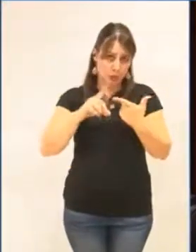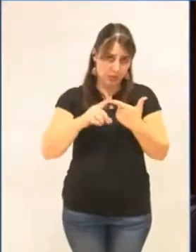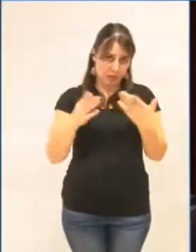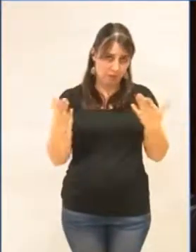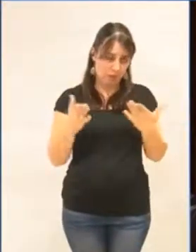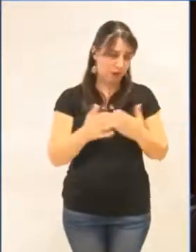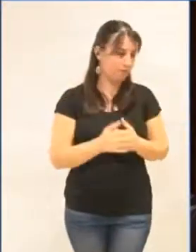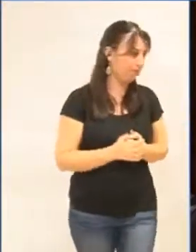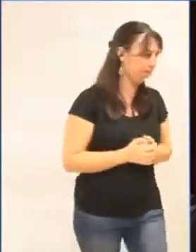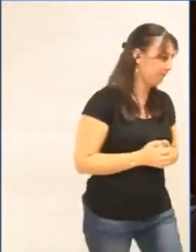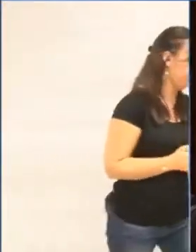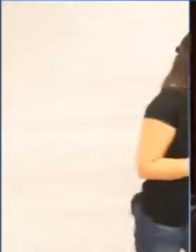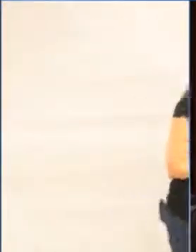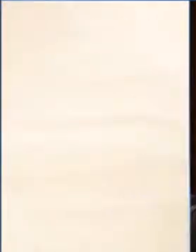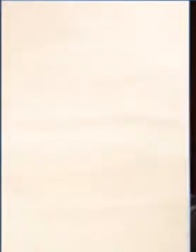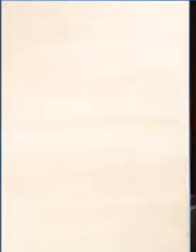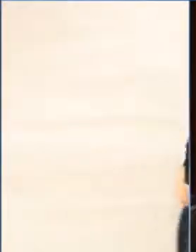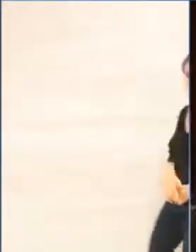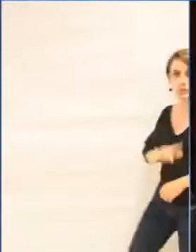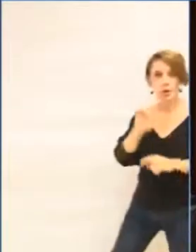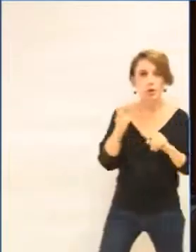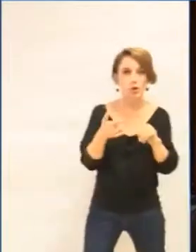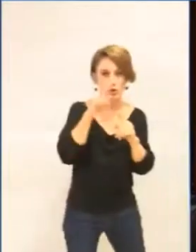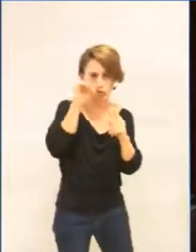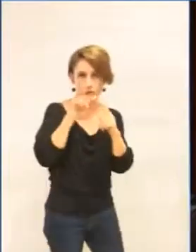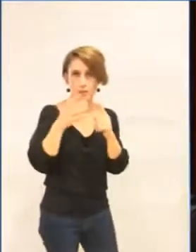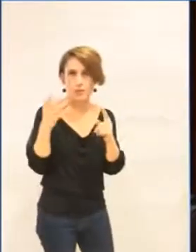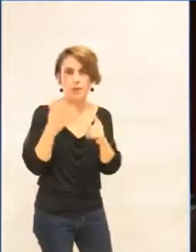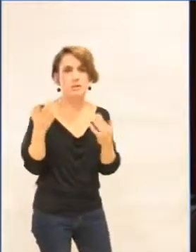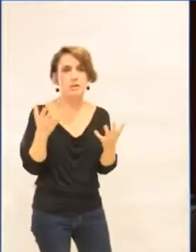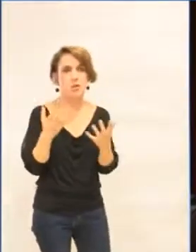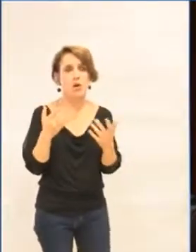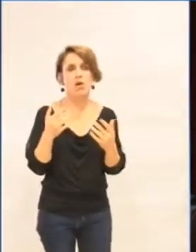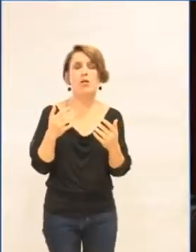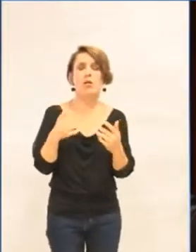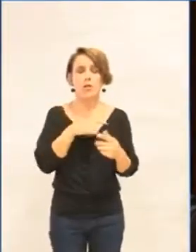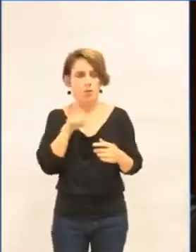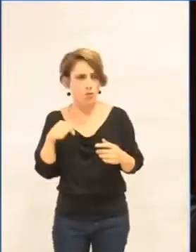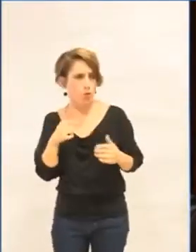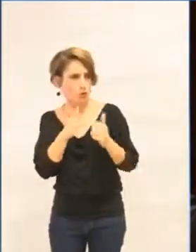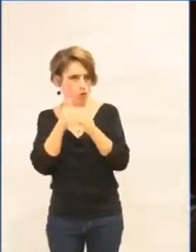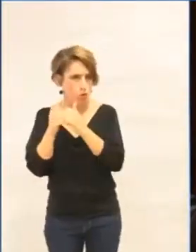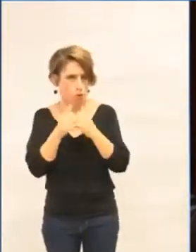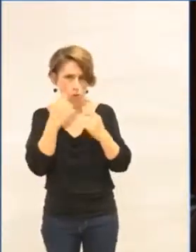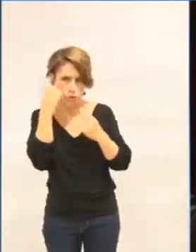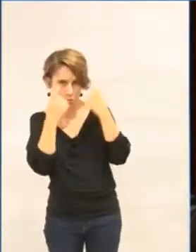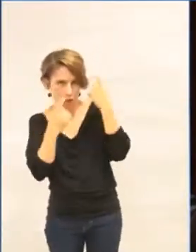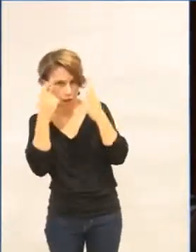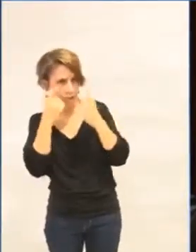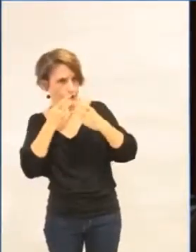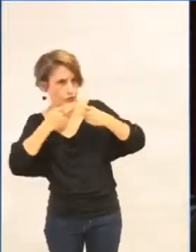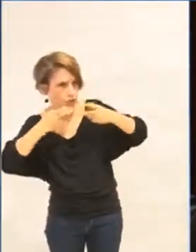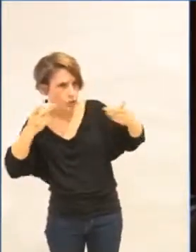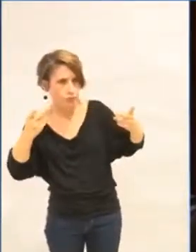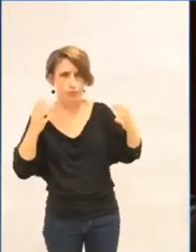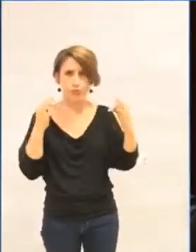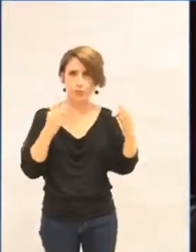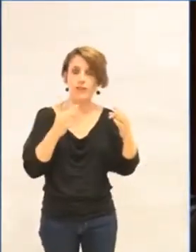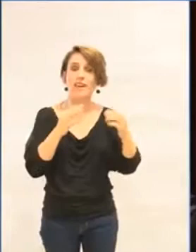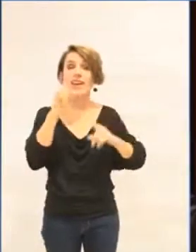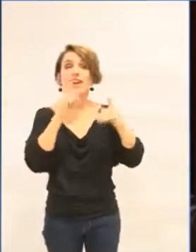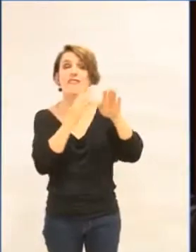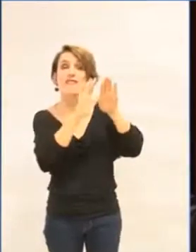comment nous pouvons continuer à réfléchir en toute transparence à l'avenir de la fête des Tuiles. Et nous